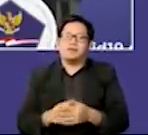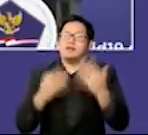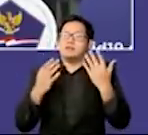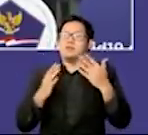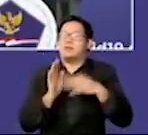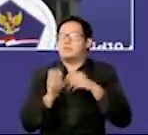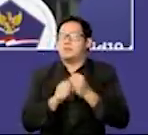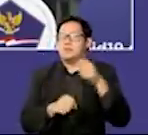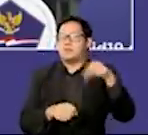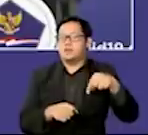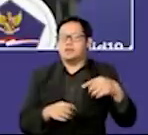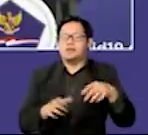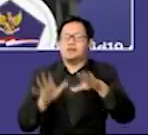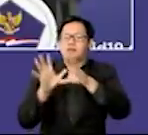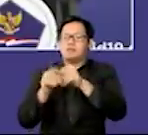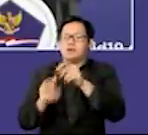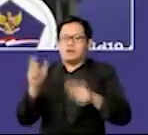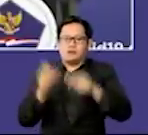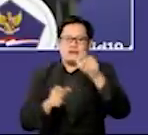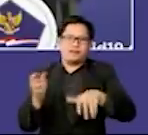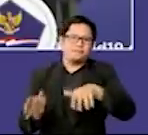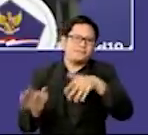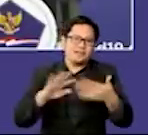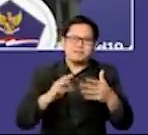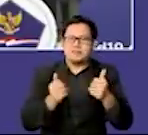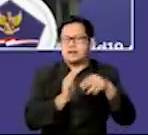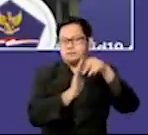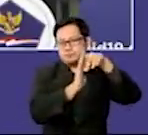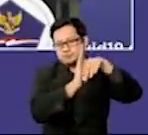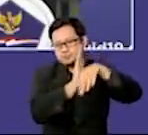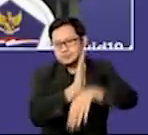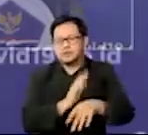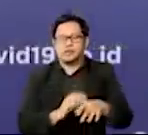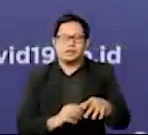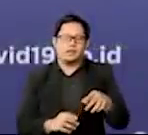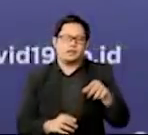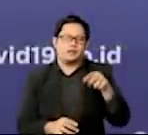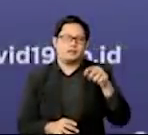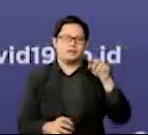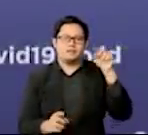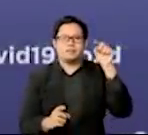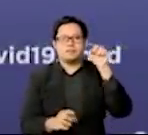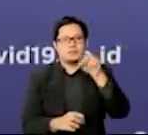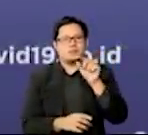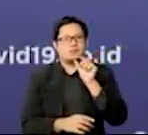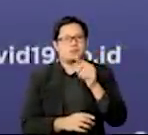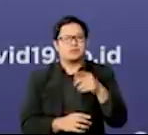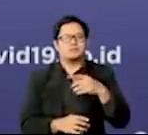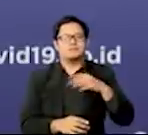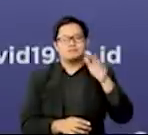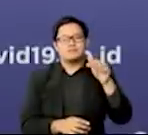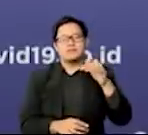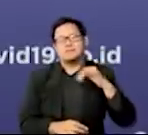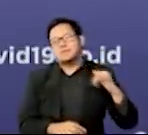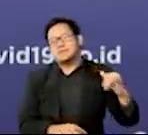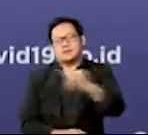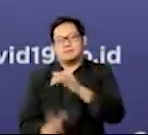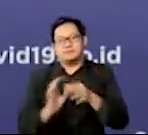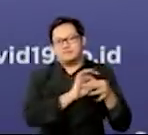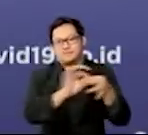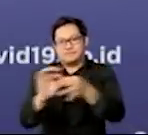jumlah kematiannya bisa menurun untuk itu marilah kita kerja sama terutama di Fasilitas Kesehatan